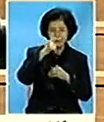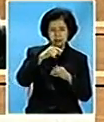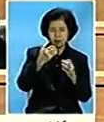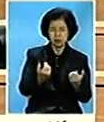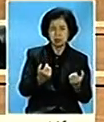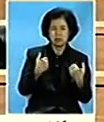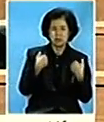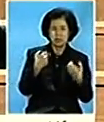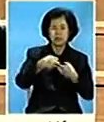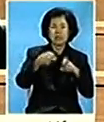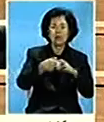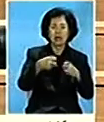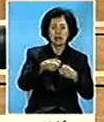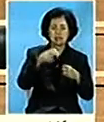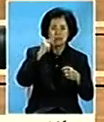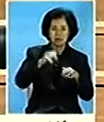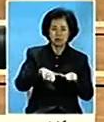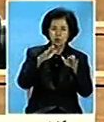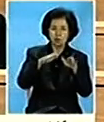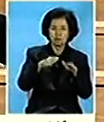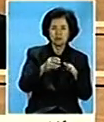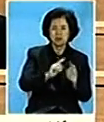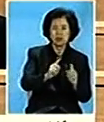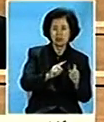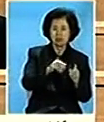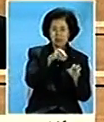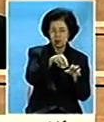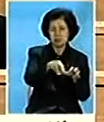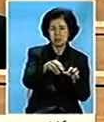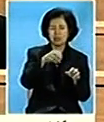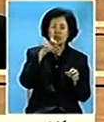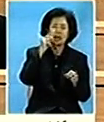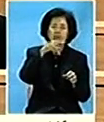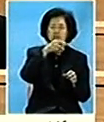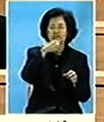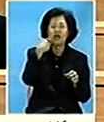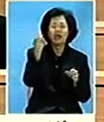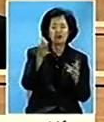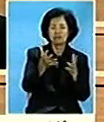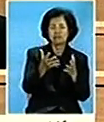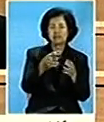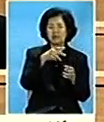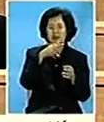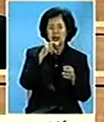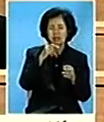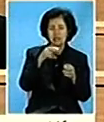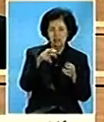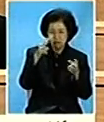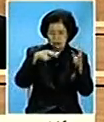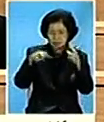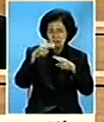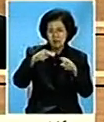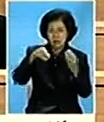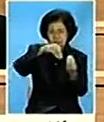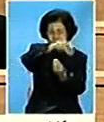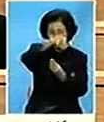จะมีปัญหาเรื่องน้ำท่วมขณะที่บางพื้นที่ก็จะมีปัญหาเรื่องน้ำแล้งถ้าหากว่าจะได้มีการพิจารณาผัน